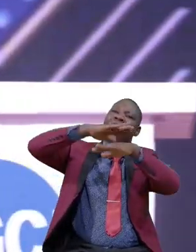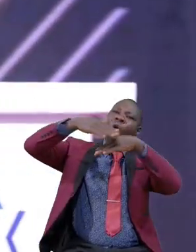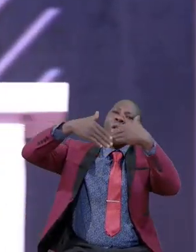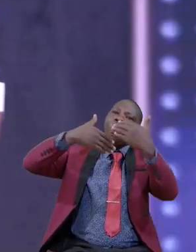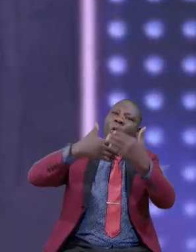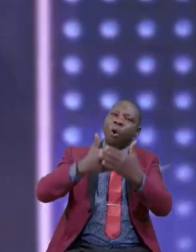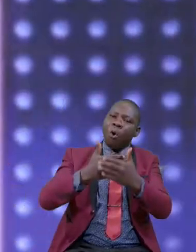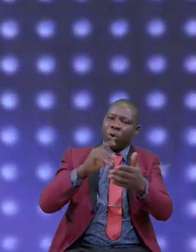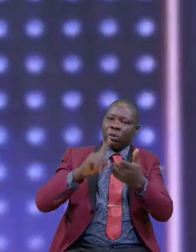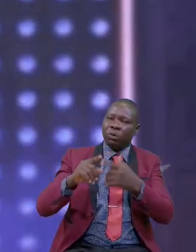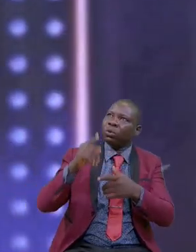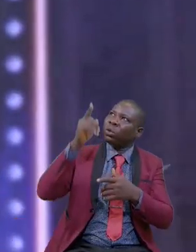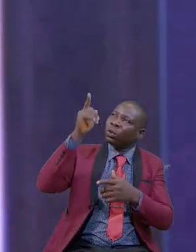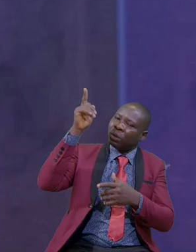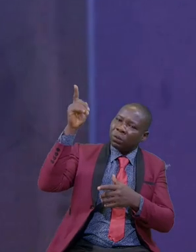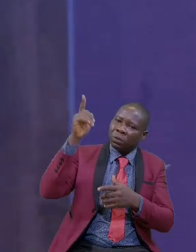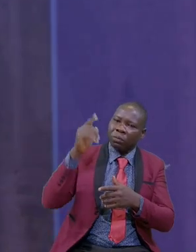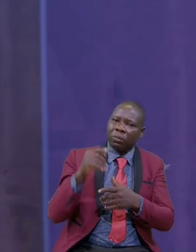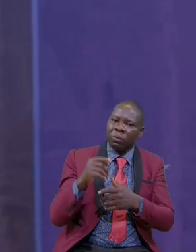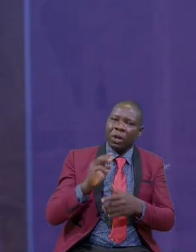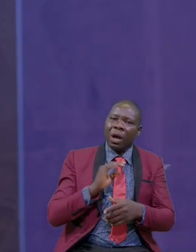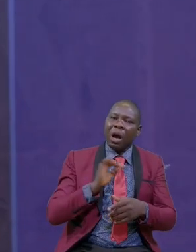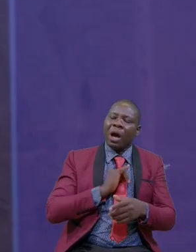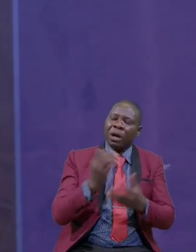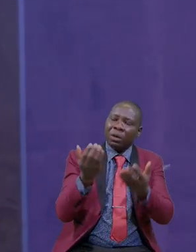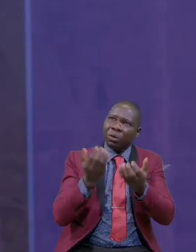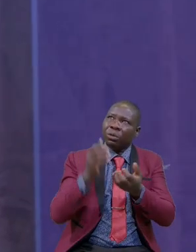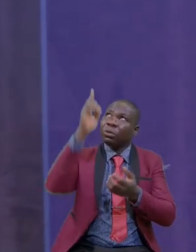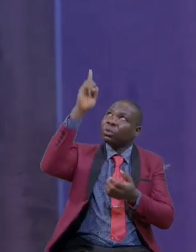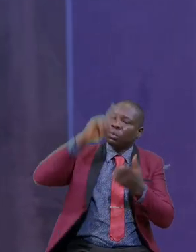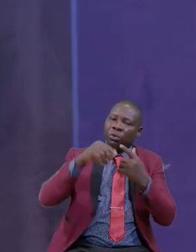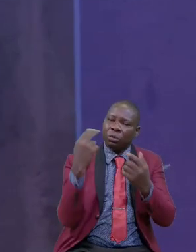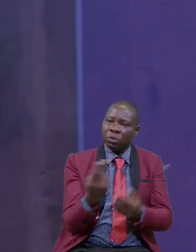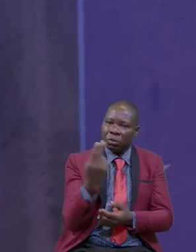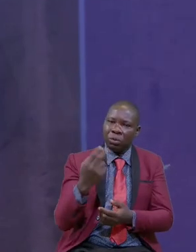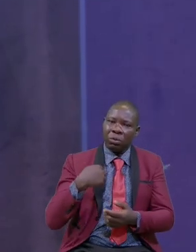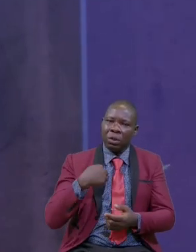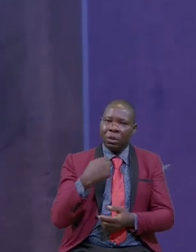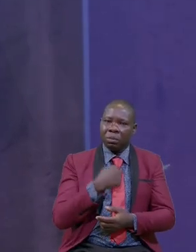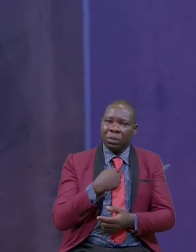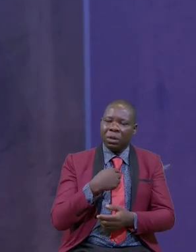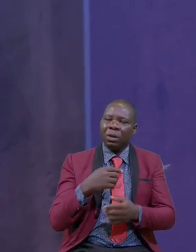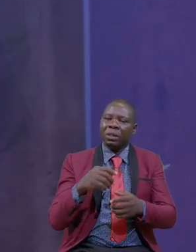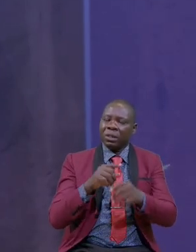nous voulons être utile, mais je cherche quelqu'un qui est brisé,